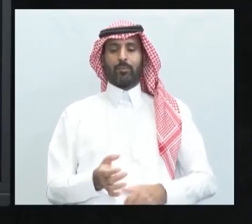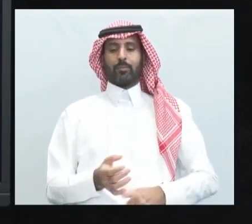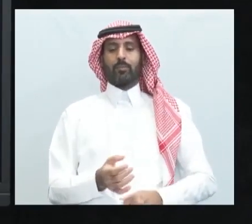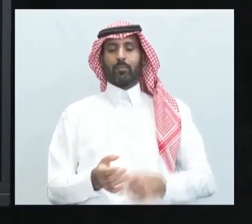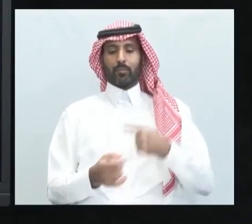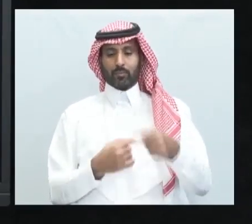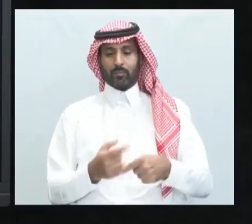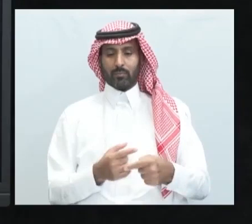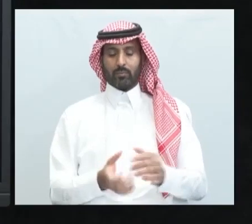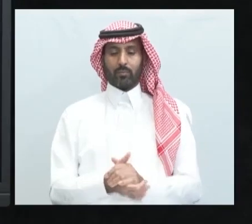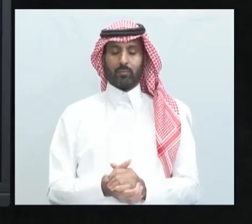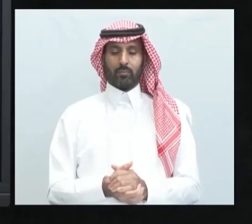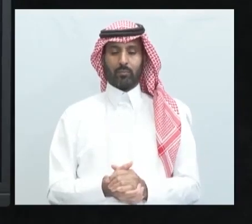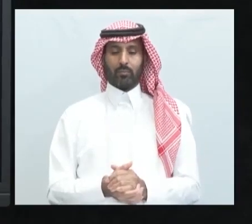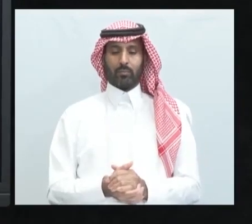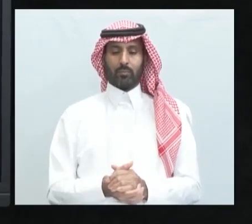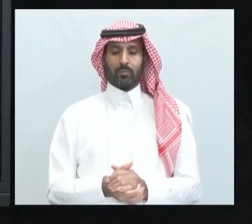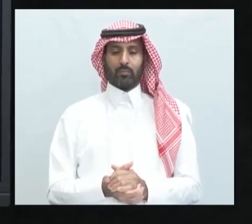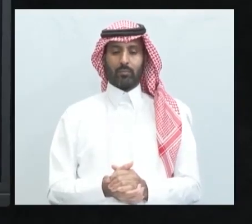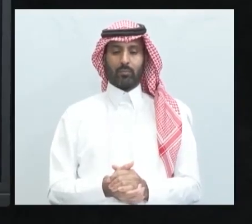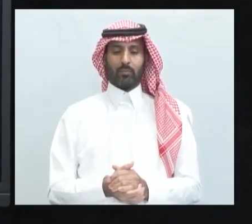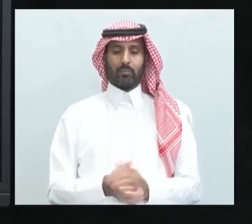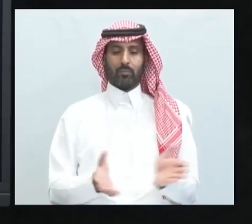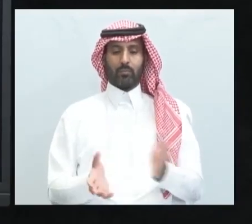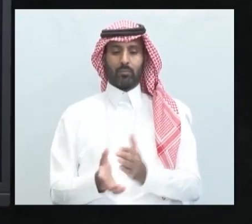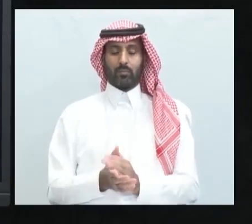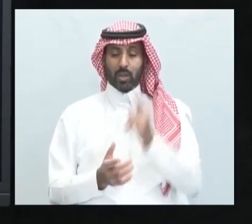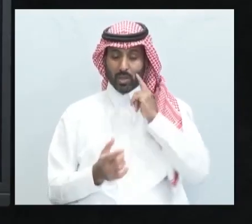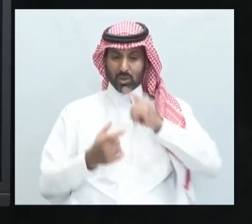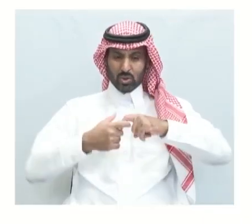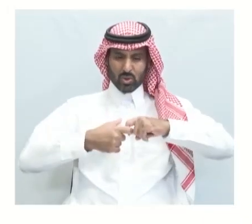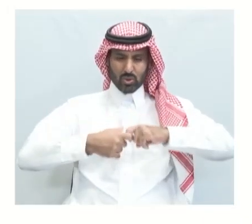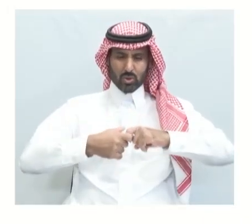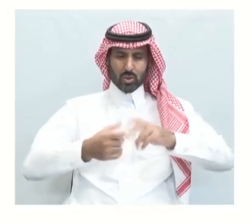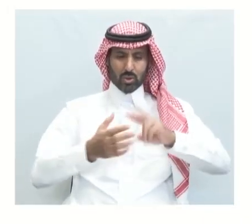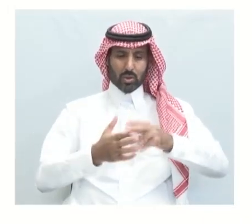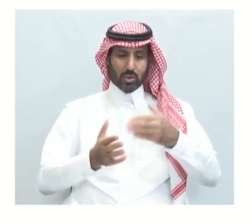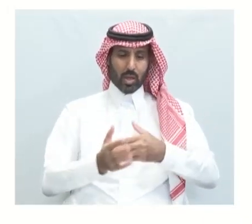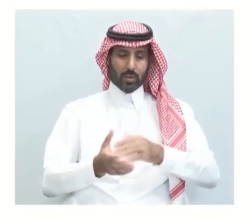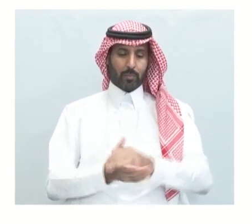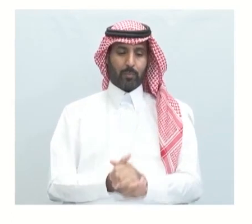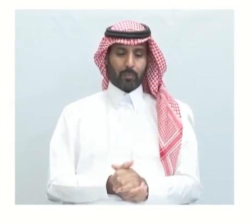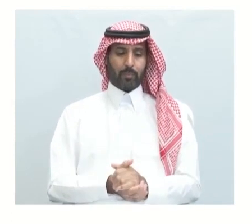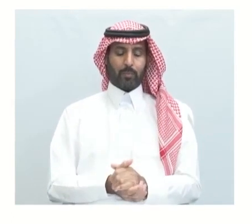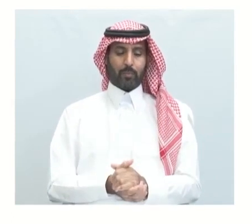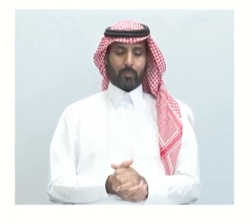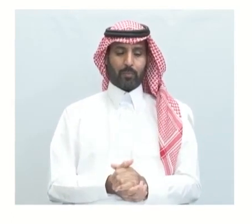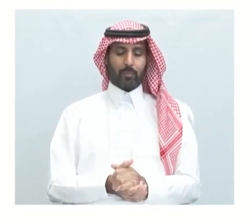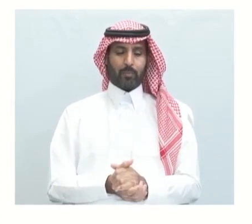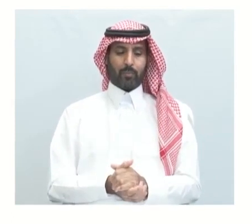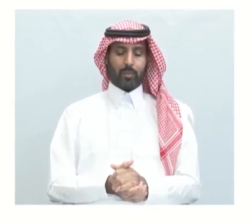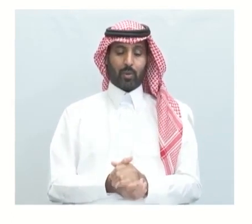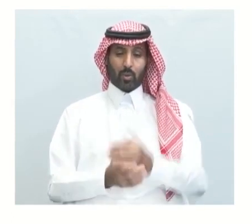وهكذا الى ان تصل الى هذا الرمز بمعنى ان سلسله العقد انتهت هنا لدينا هنا هذا